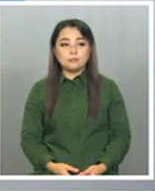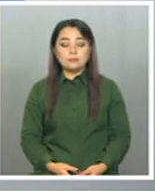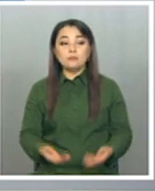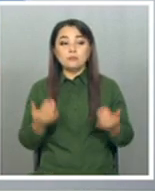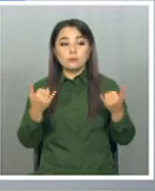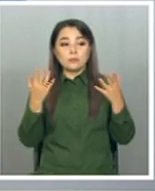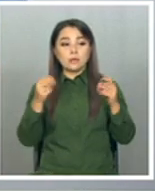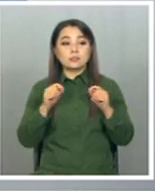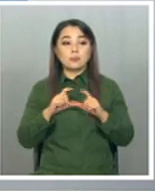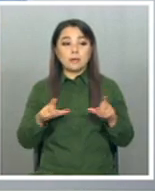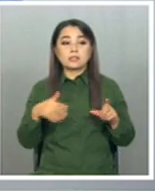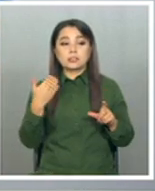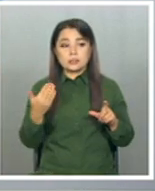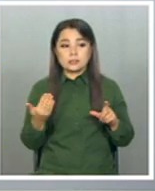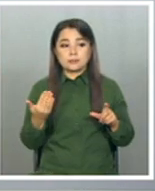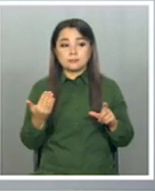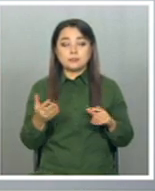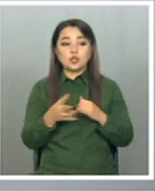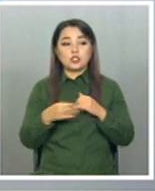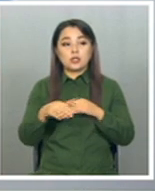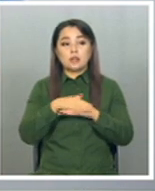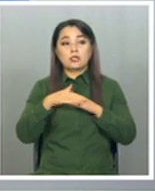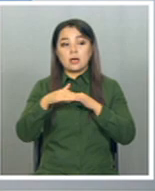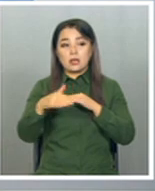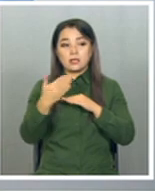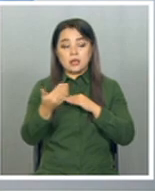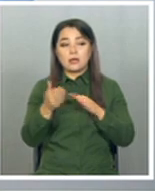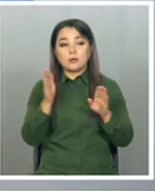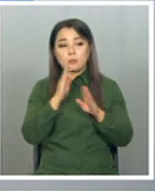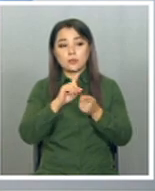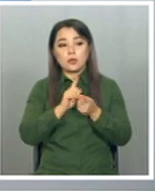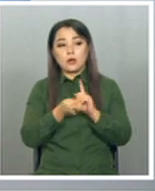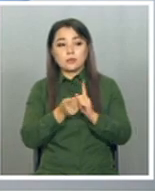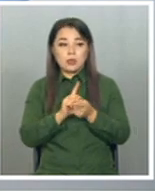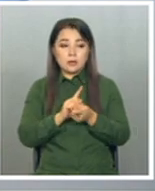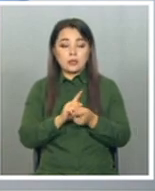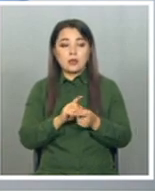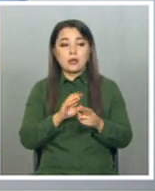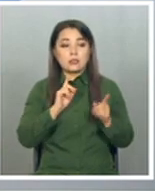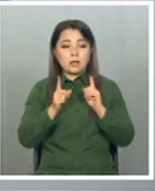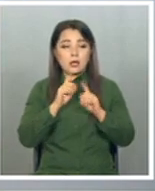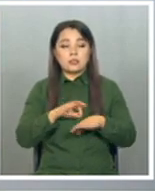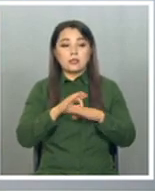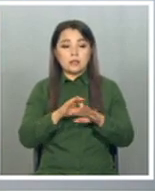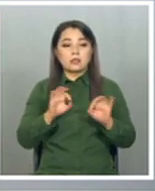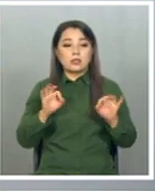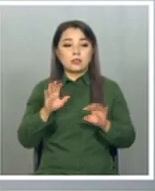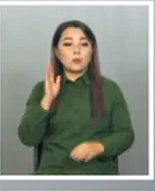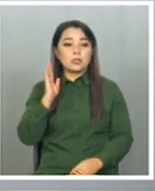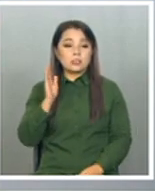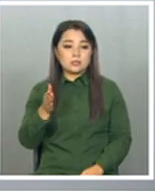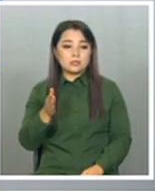Бүгінгі сабақта сіз жер қыртысының тектоникалық қозғалыстарын талдайсыз.